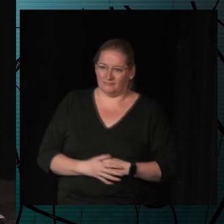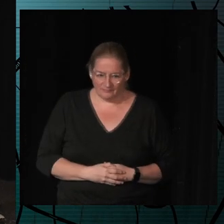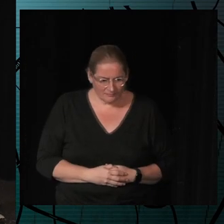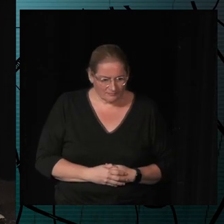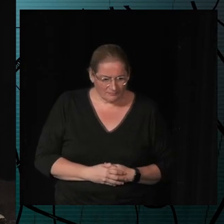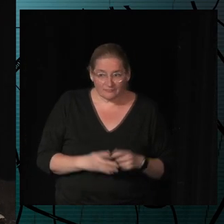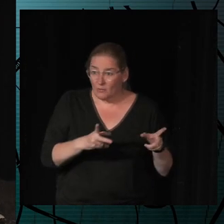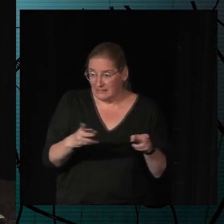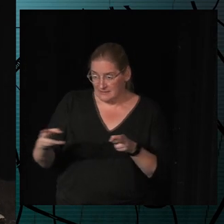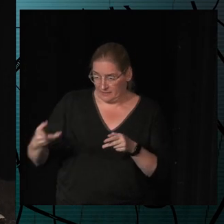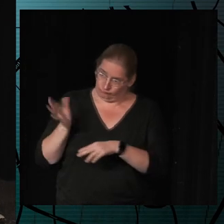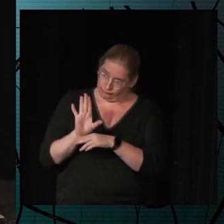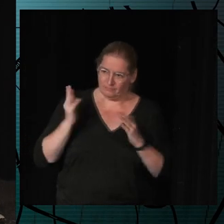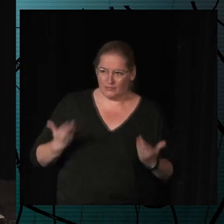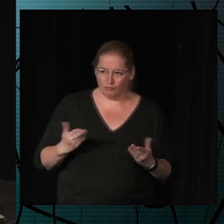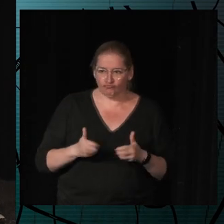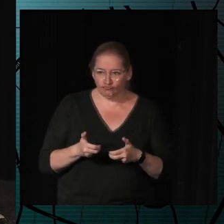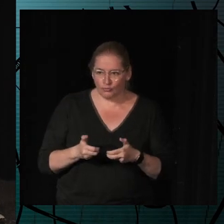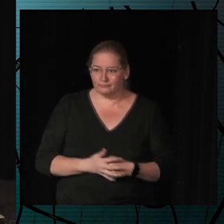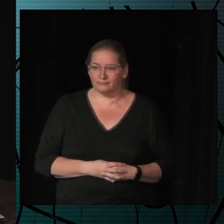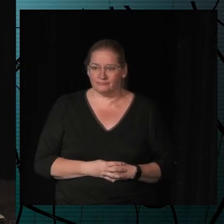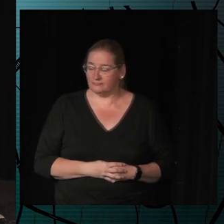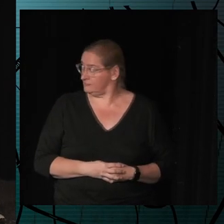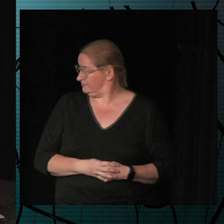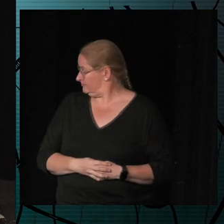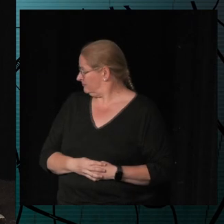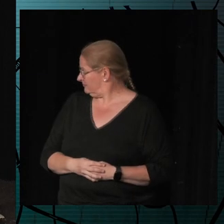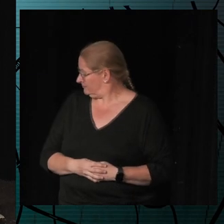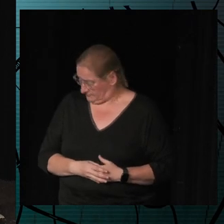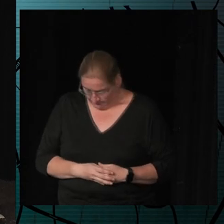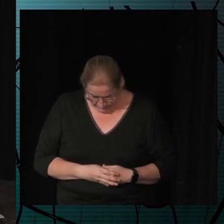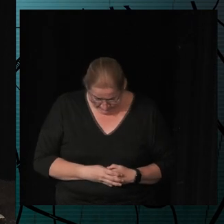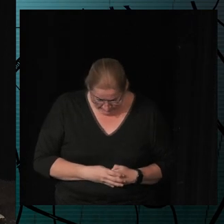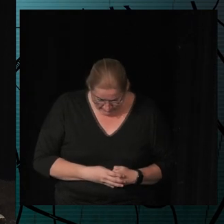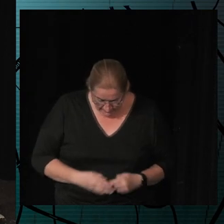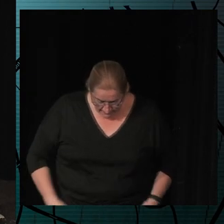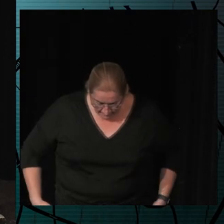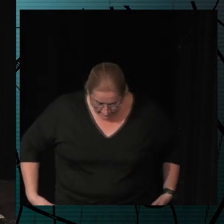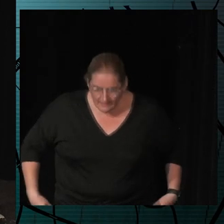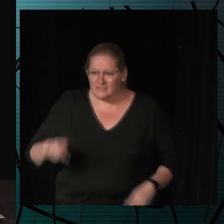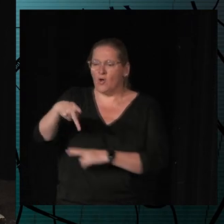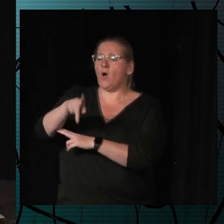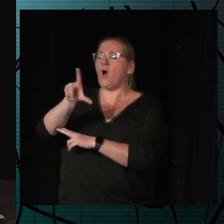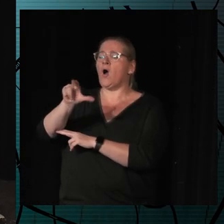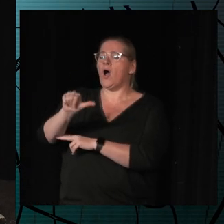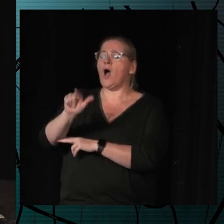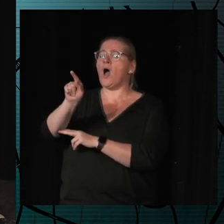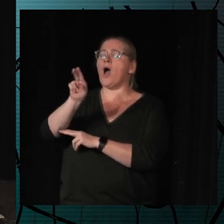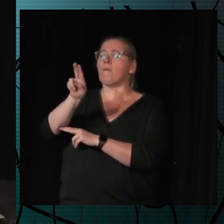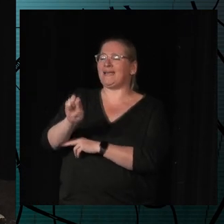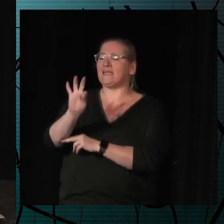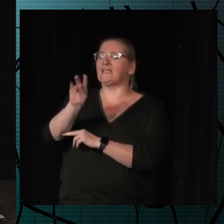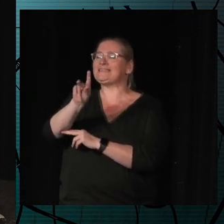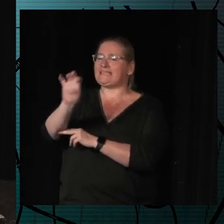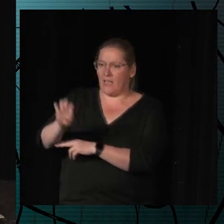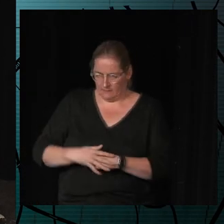requam s'il vous plaît est-ce qui s'affiche puisque dans uplectil il y a un niveau voilà bon là c'est